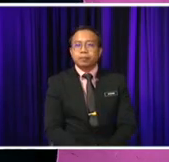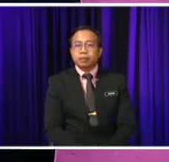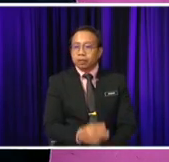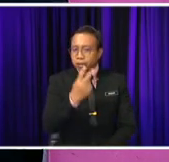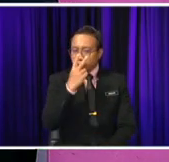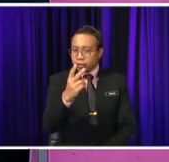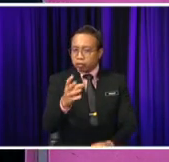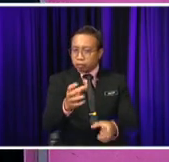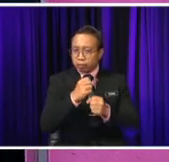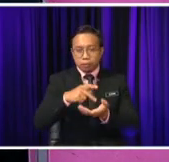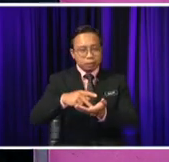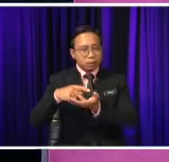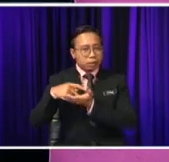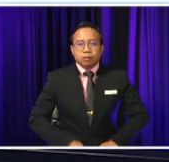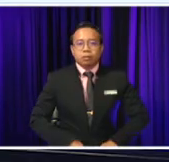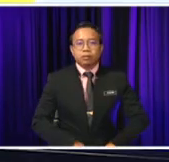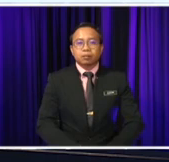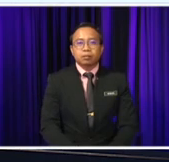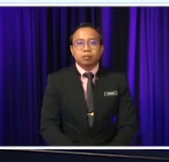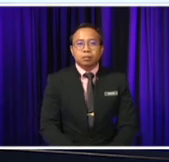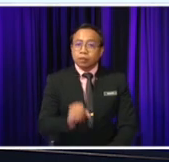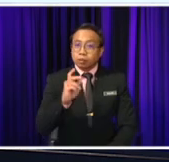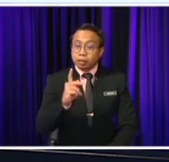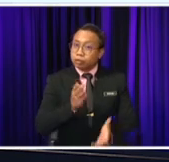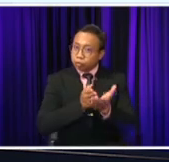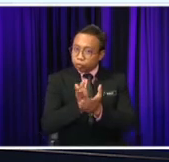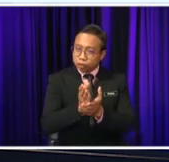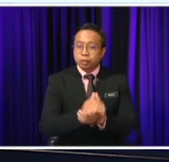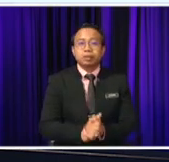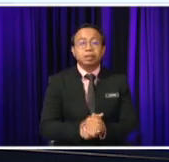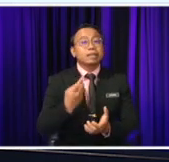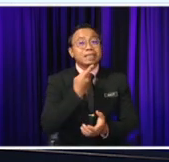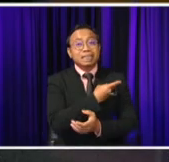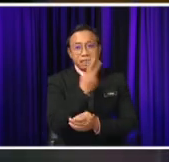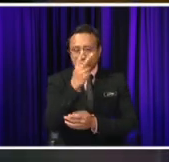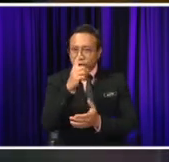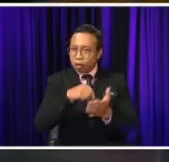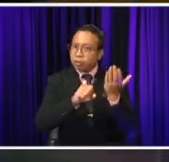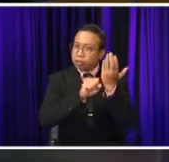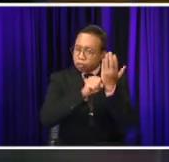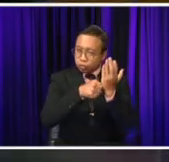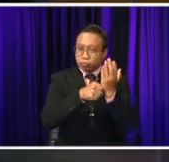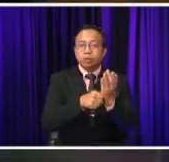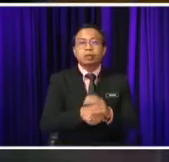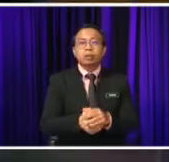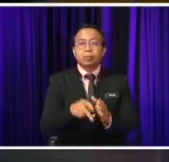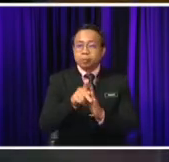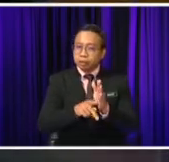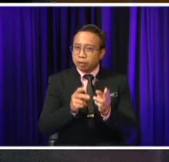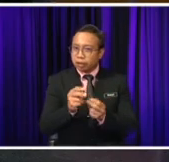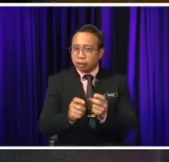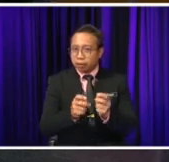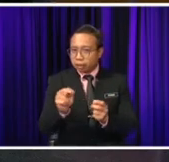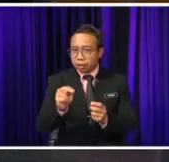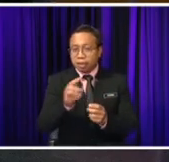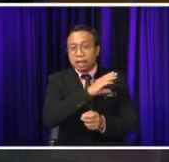kita tengok Jadi apa-apa hari itu Alquran seterusnya Oke seterusnya kita tengok Apakah sumber-sumber pentabiran dan pengurusan